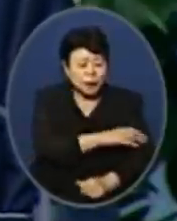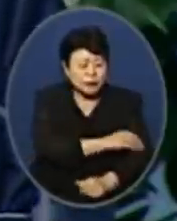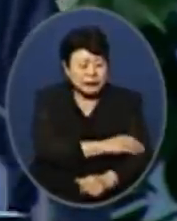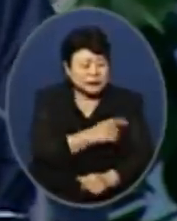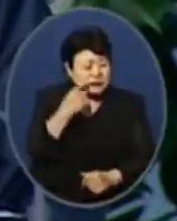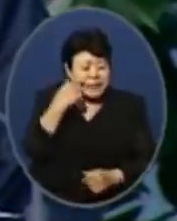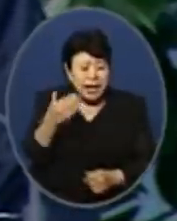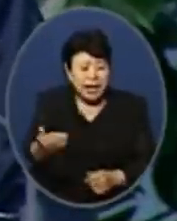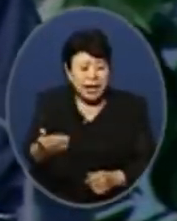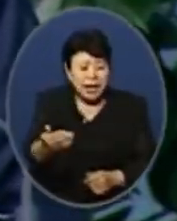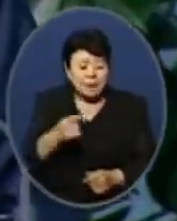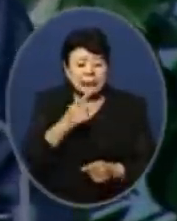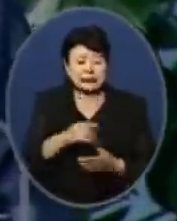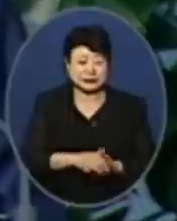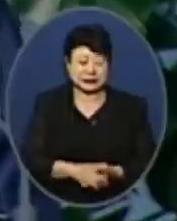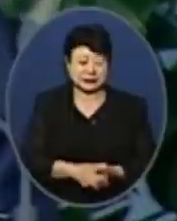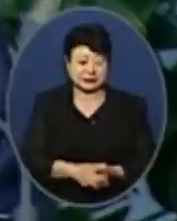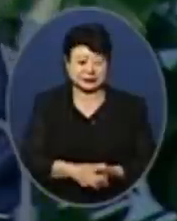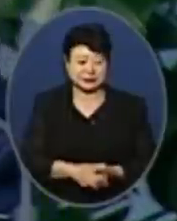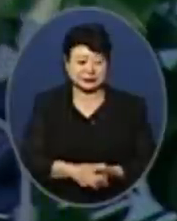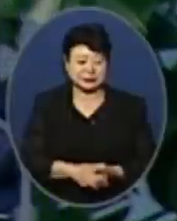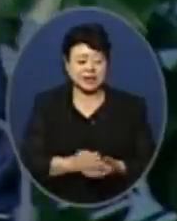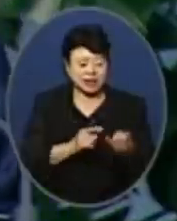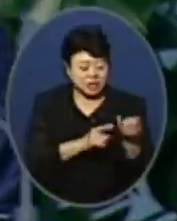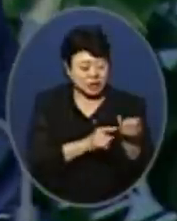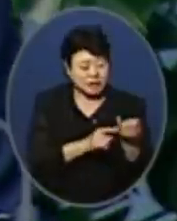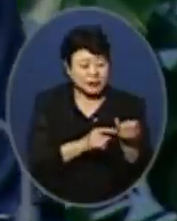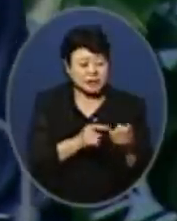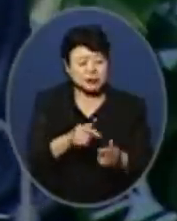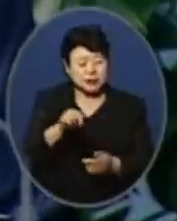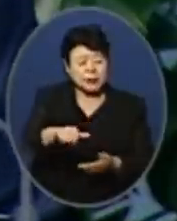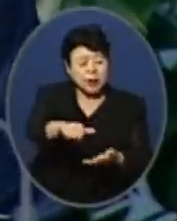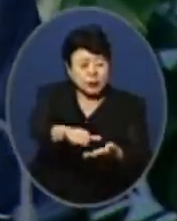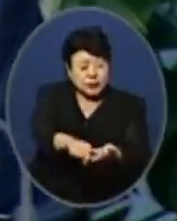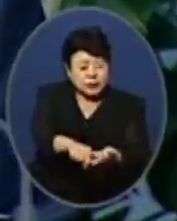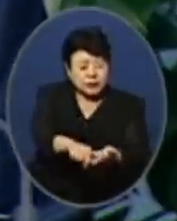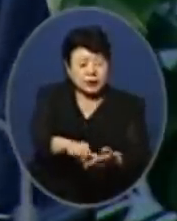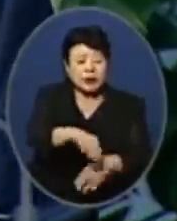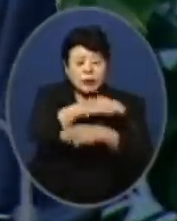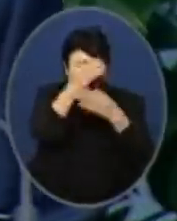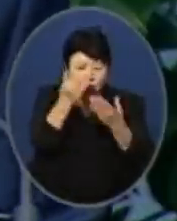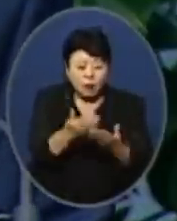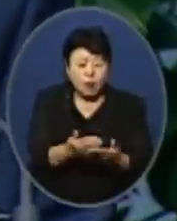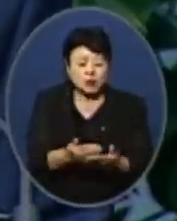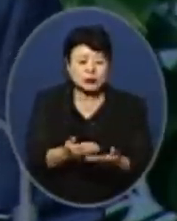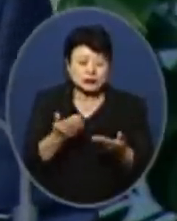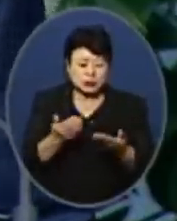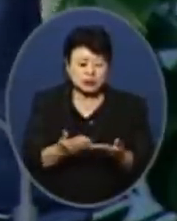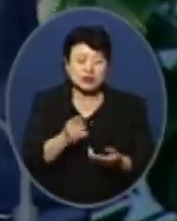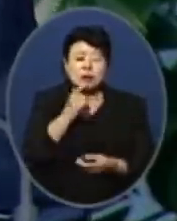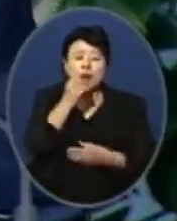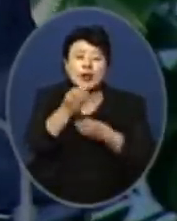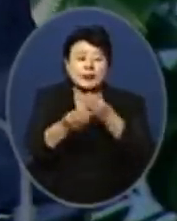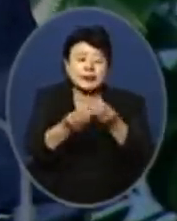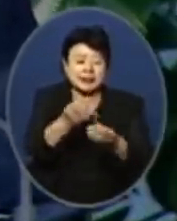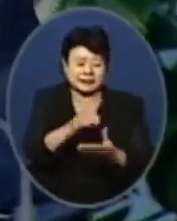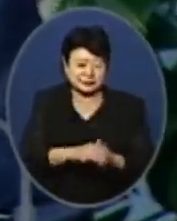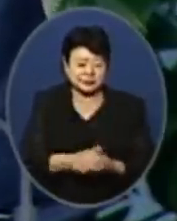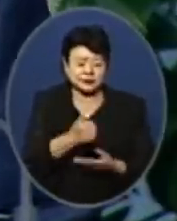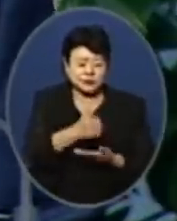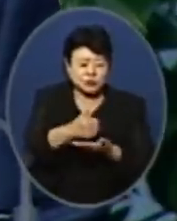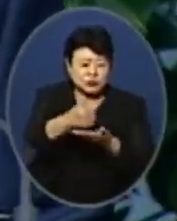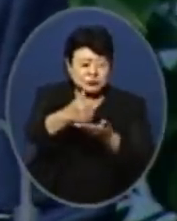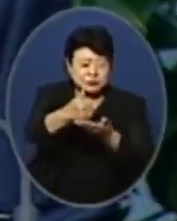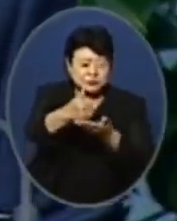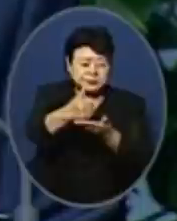손을 댔느냐고 말씀하셨습니다. 그 여인은 예수님 앞에 엎드려 모든 사실을 고백합니다.